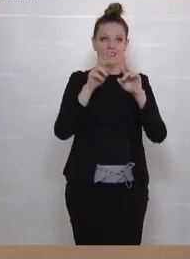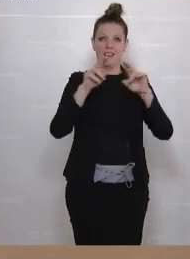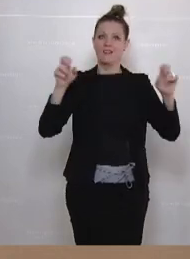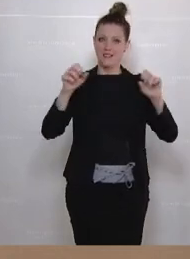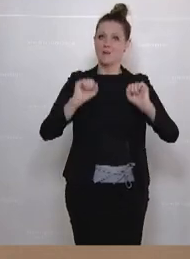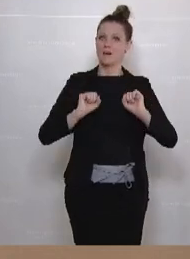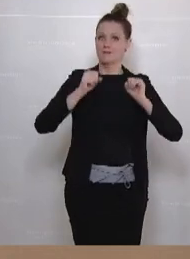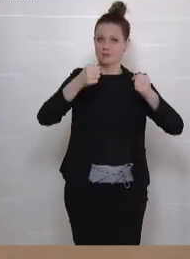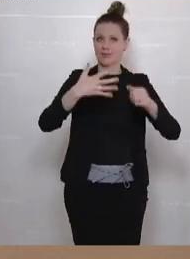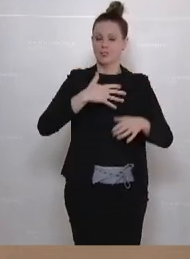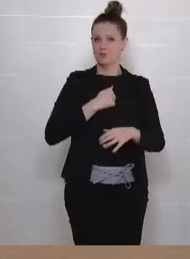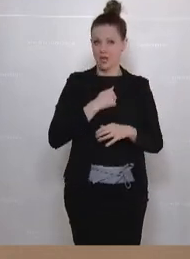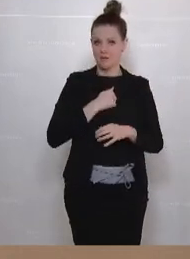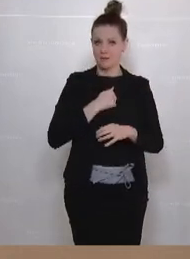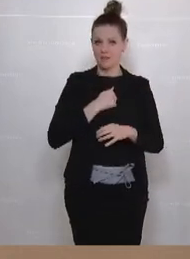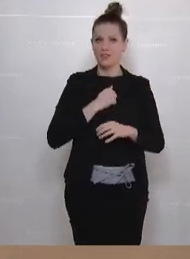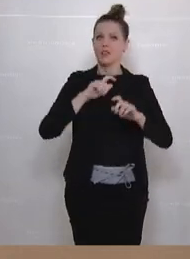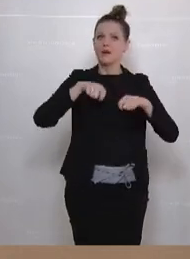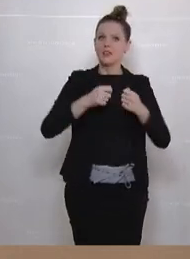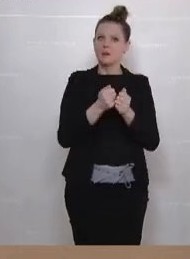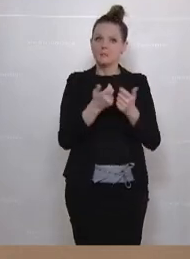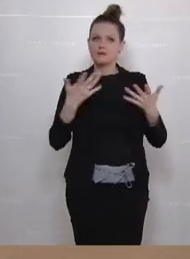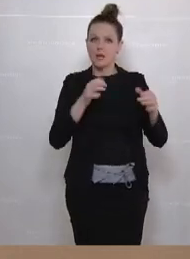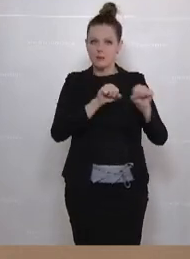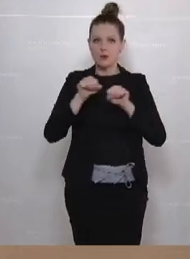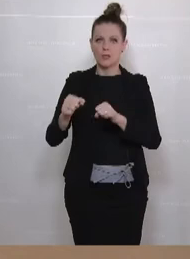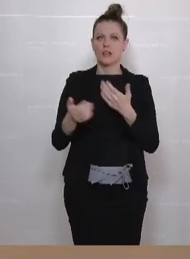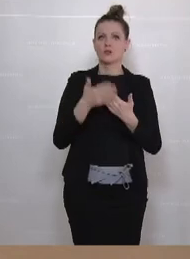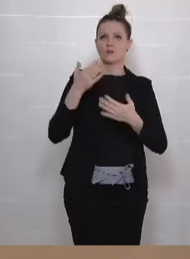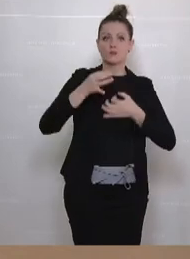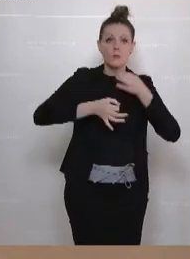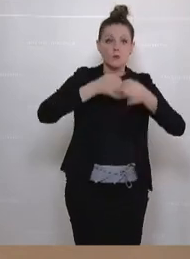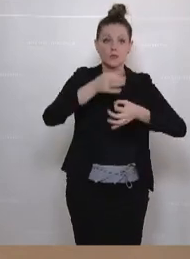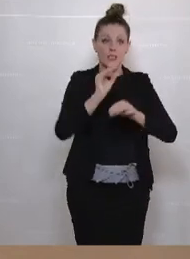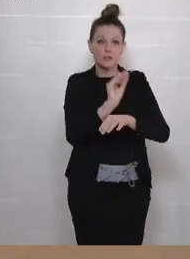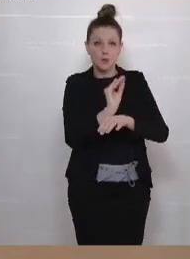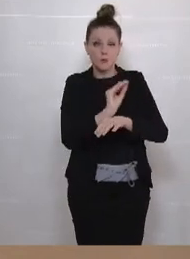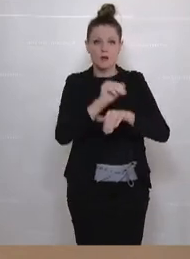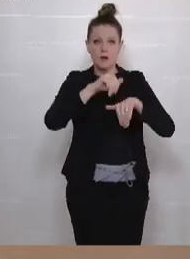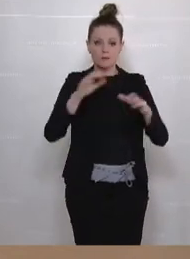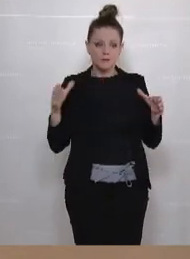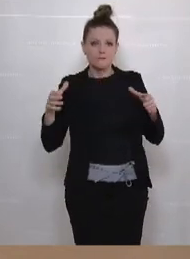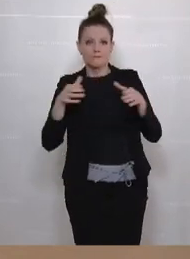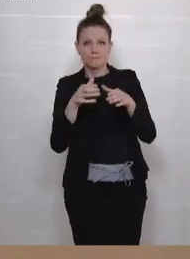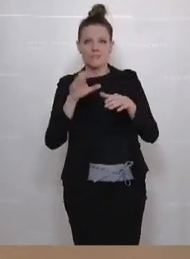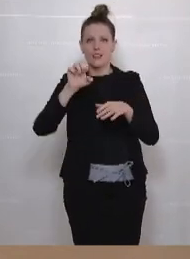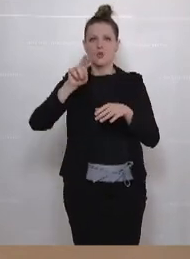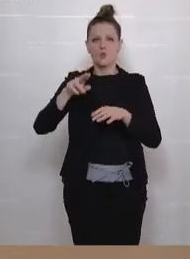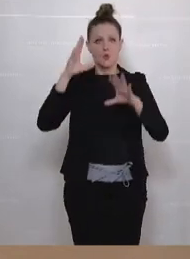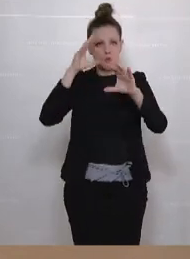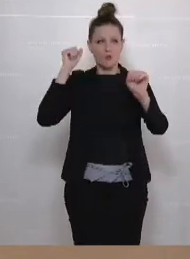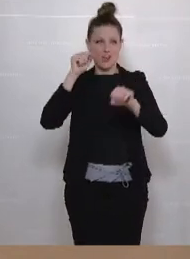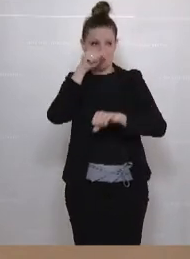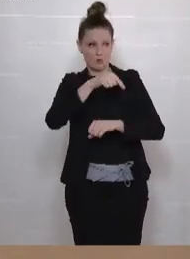erwirkt. Und da gibt es sozusagen eine ganze Reihe von Möglichkeiten, wie zum Beispiel Prozessbeobachtung, dass wir uns zusammentun mit den EU-Botschaften vor